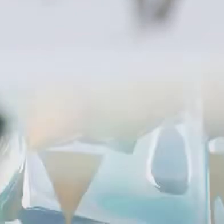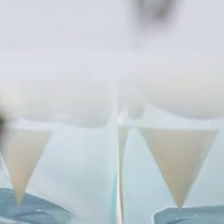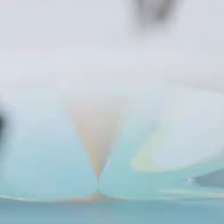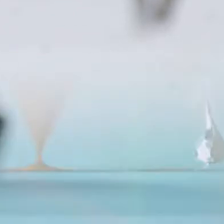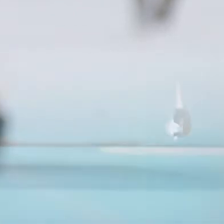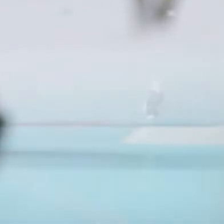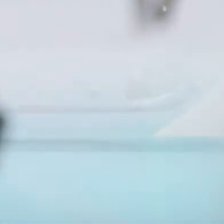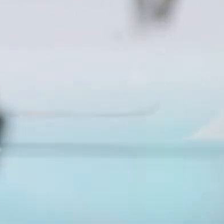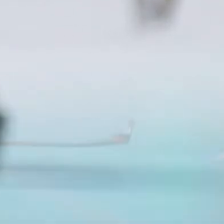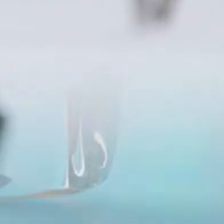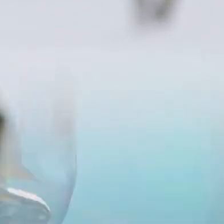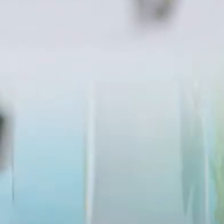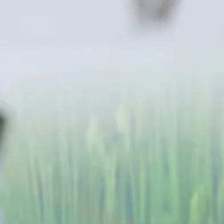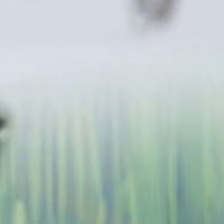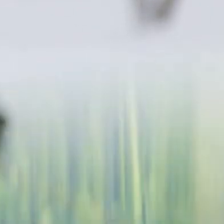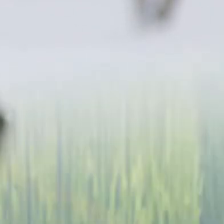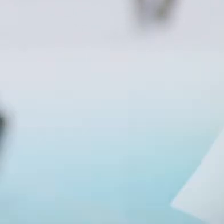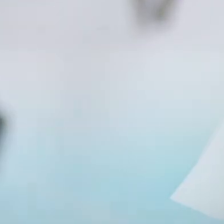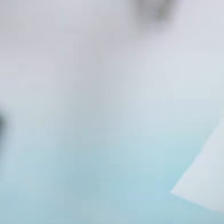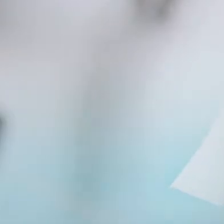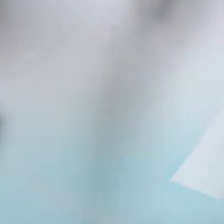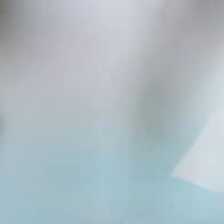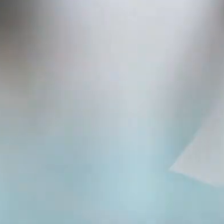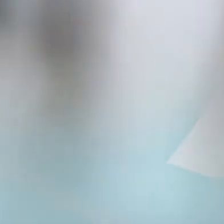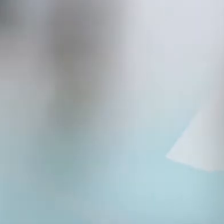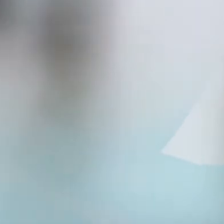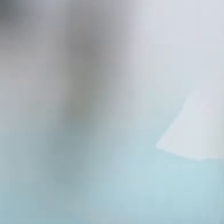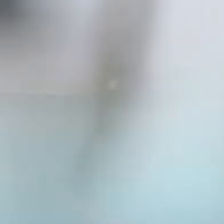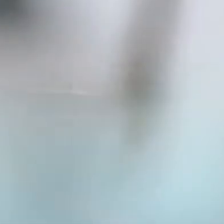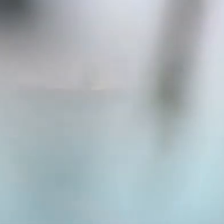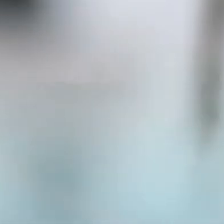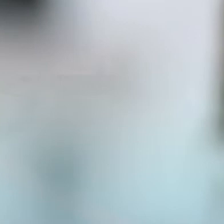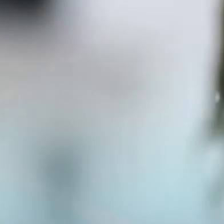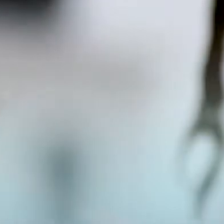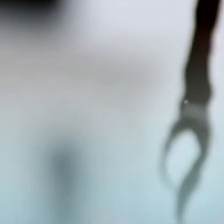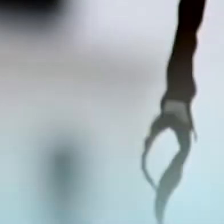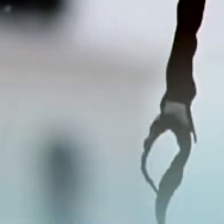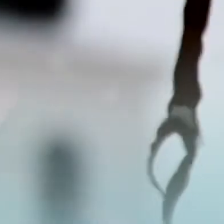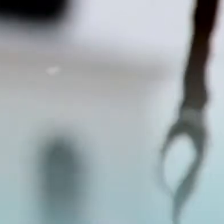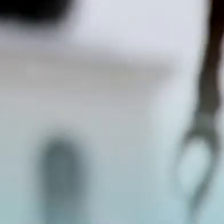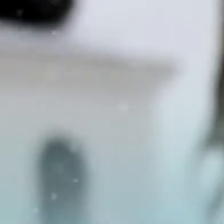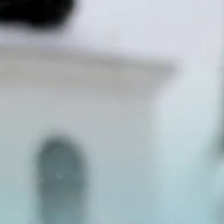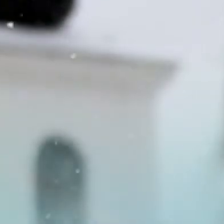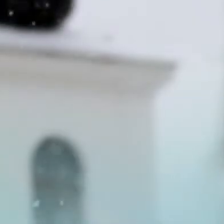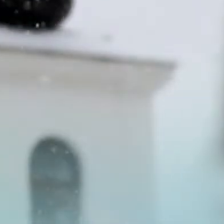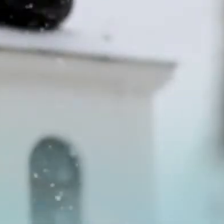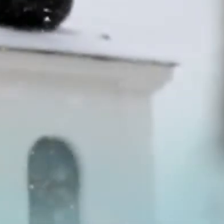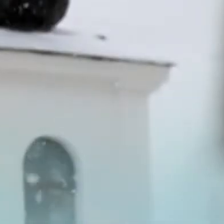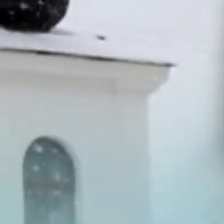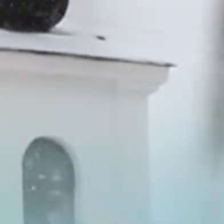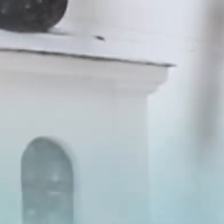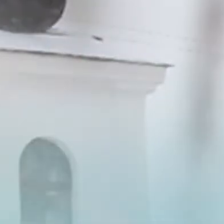33,4 градусів морозу. Здарилось гэта у 1950 годзе. Максимальная температура повітря,